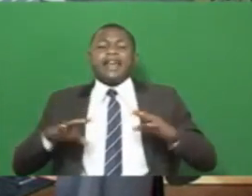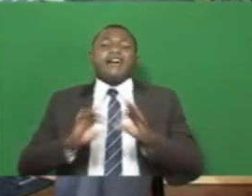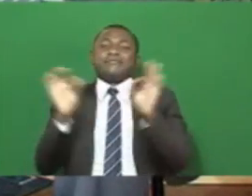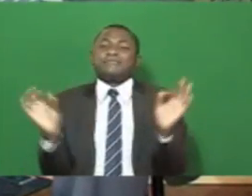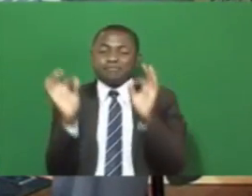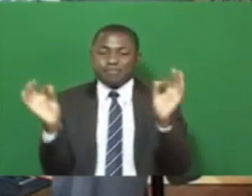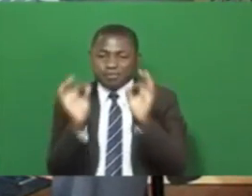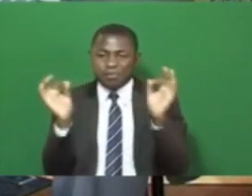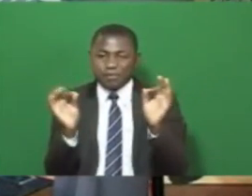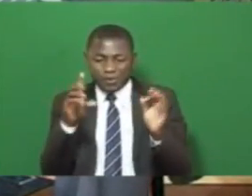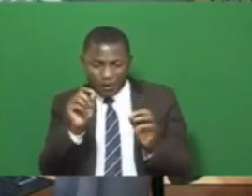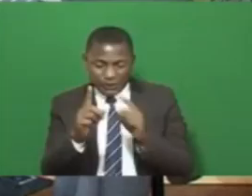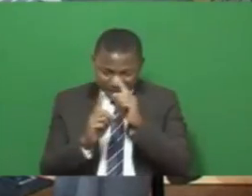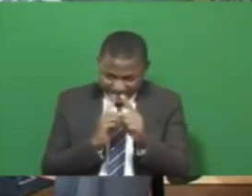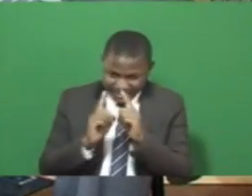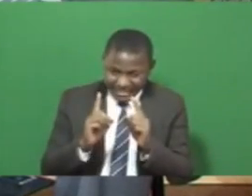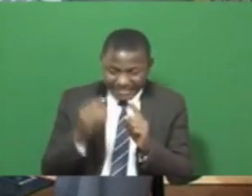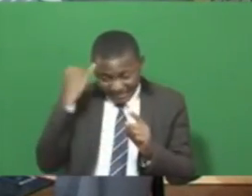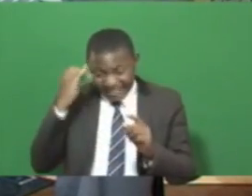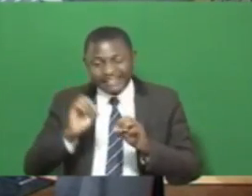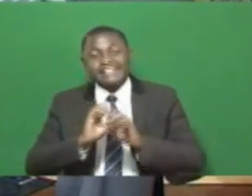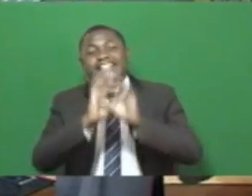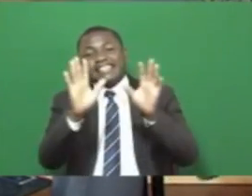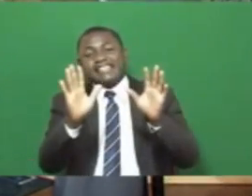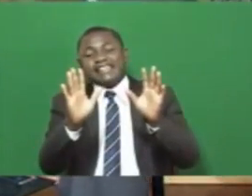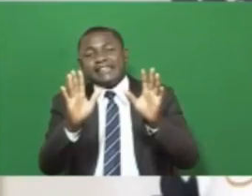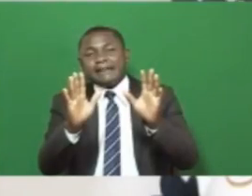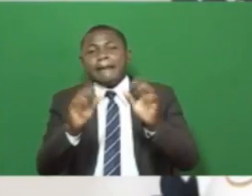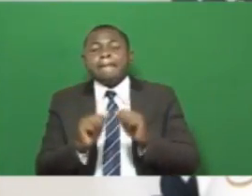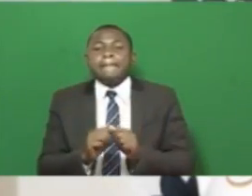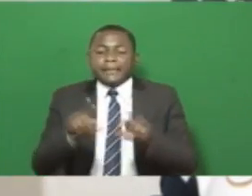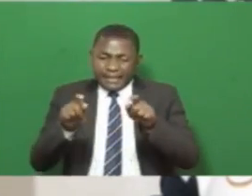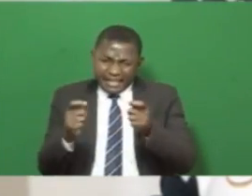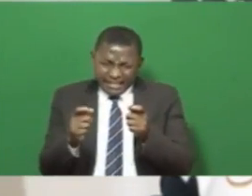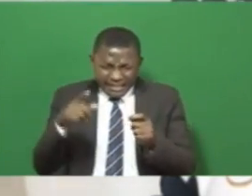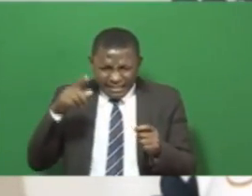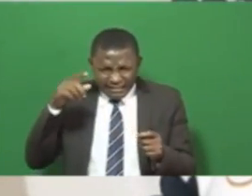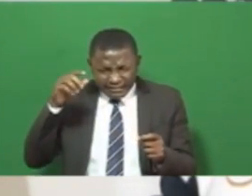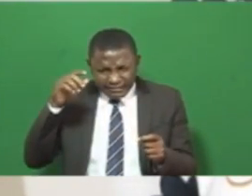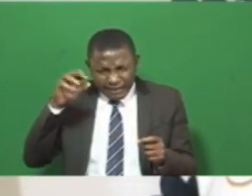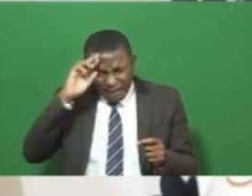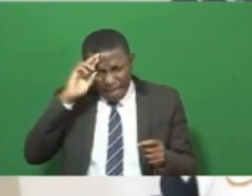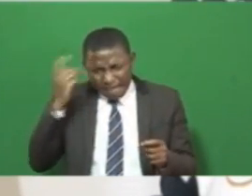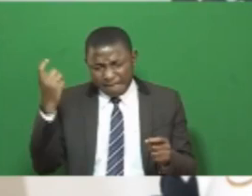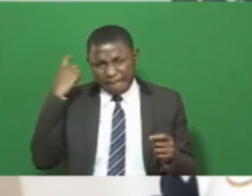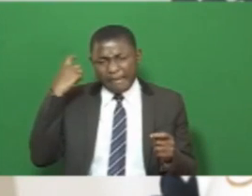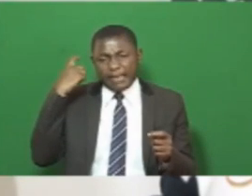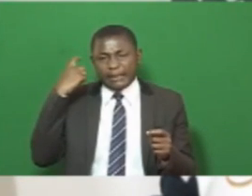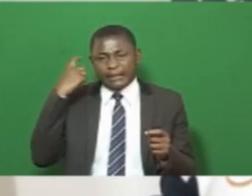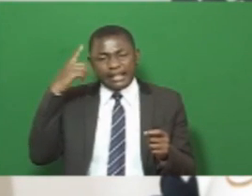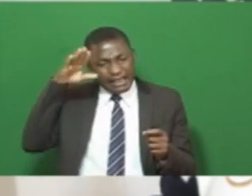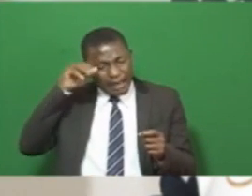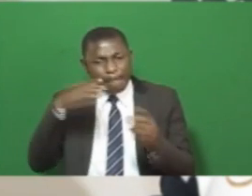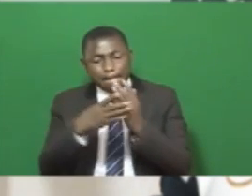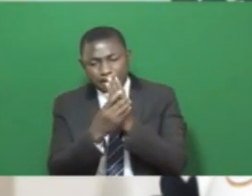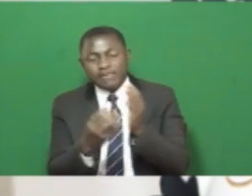But chaari kuvavarira muchaona tichienda mberi nehukuro yedu kuti ari kuvavarira pano. Rekatinzwe timbodzokora iyi ndima wakati